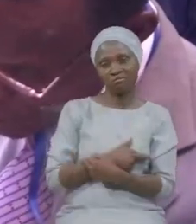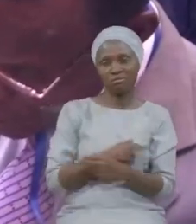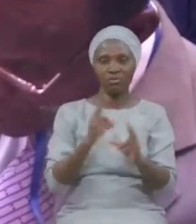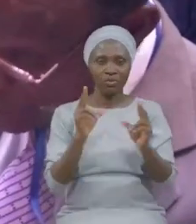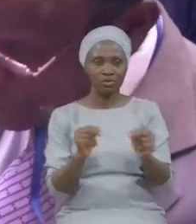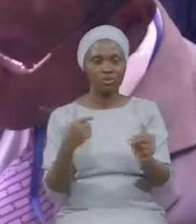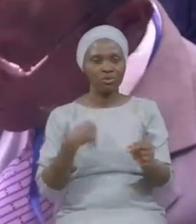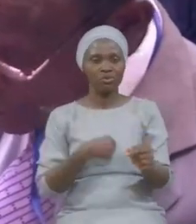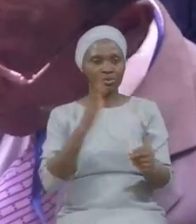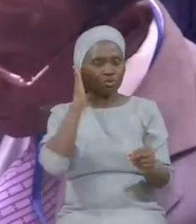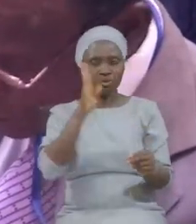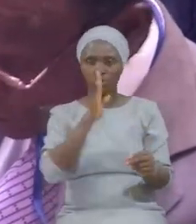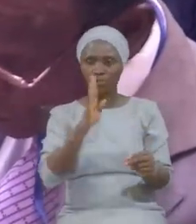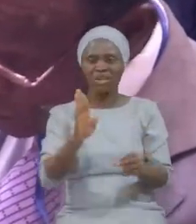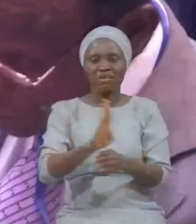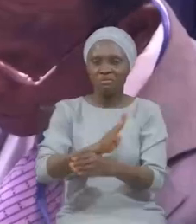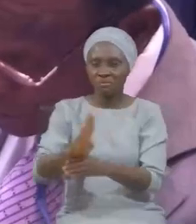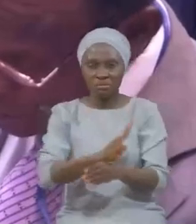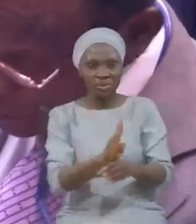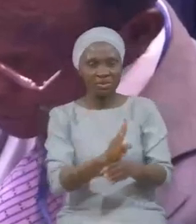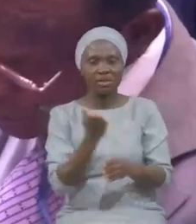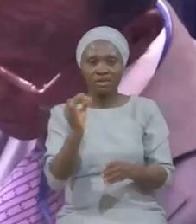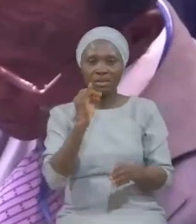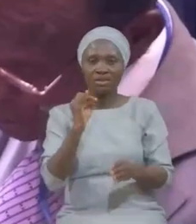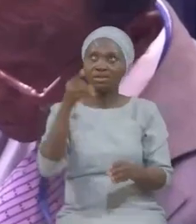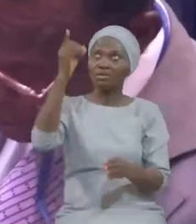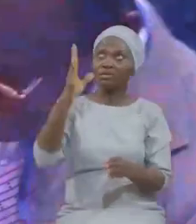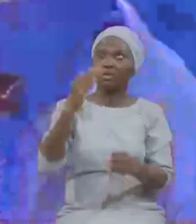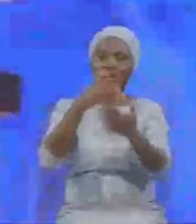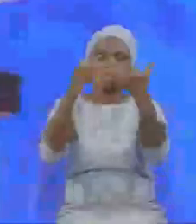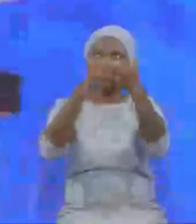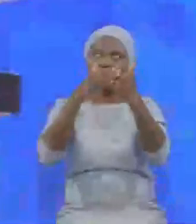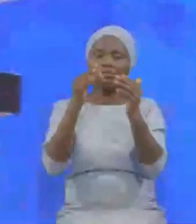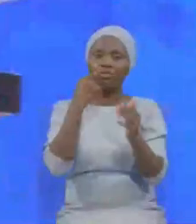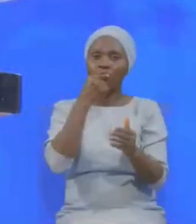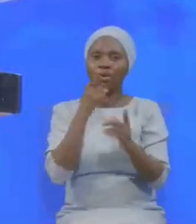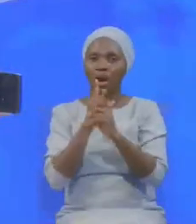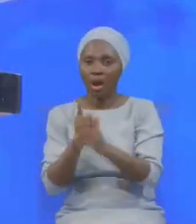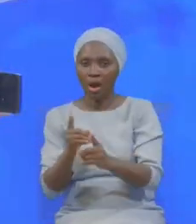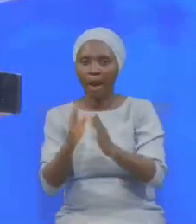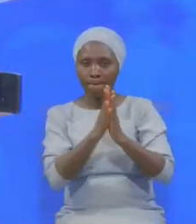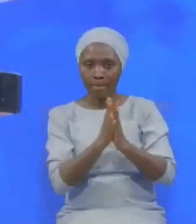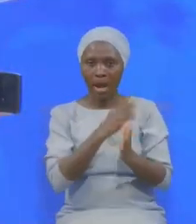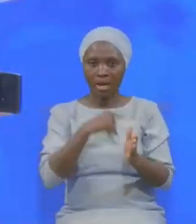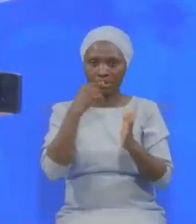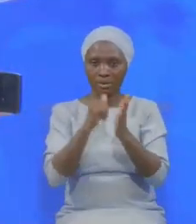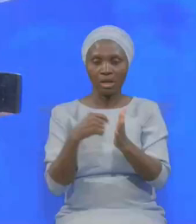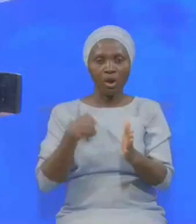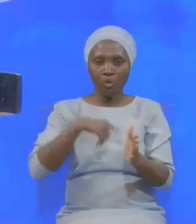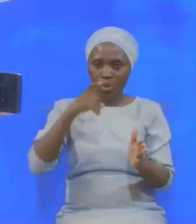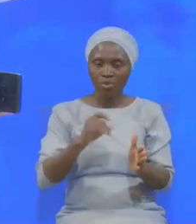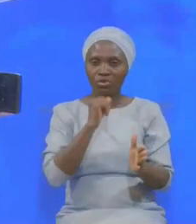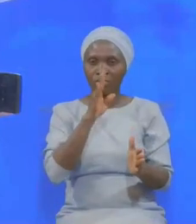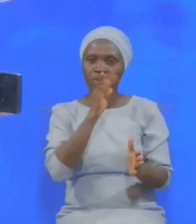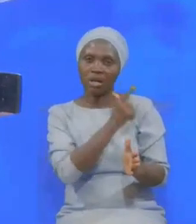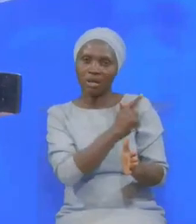que nous devons être des gens très préoccupés. Il y a le Dieu céleste qui exauce la prière. Il dit que